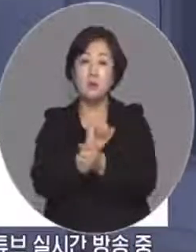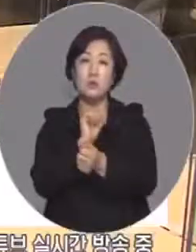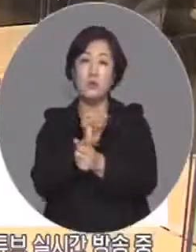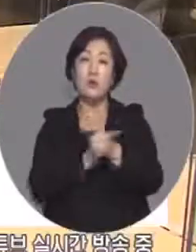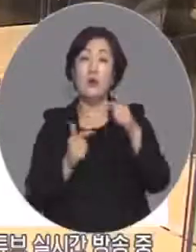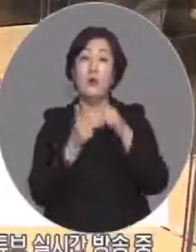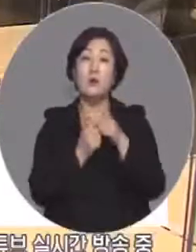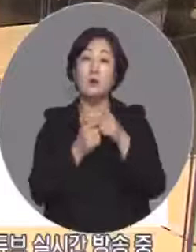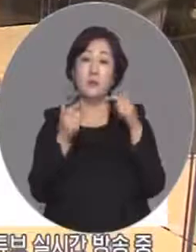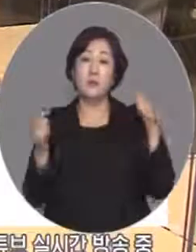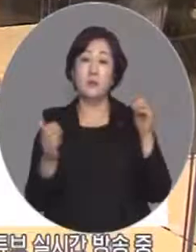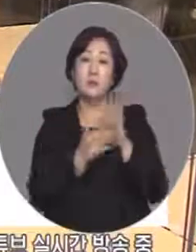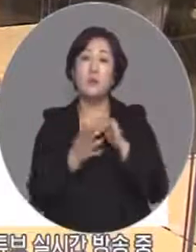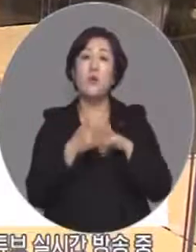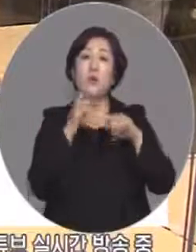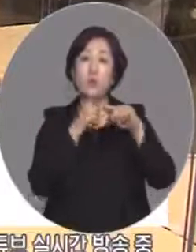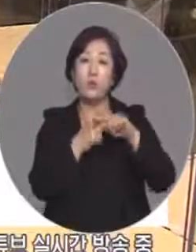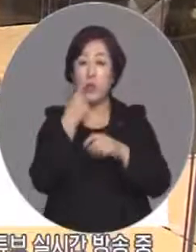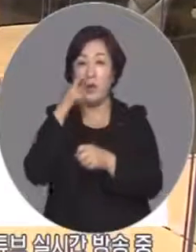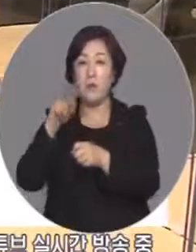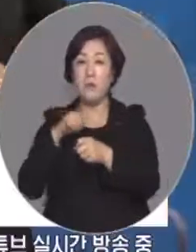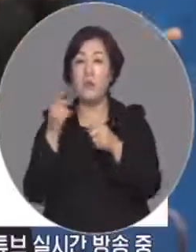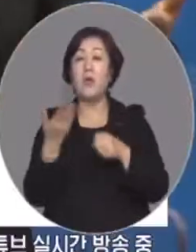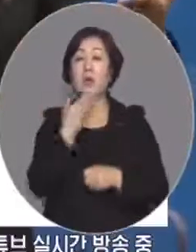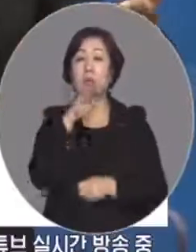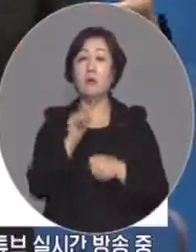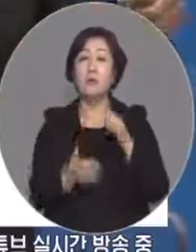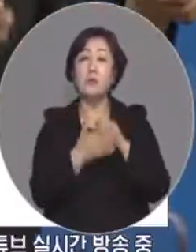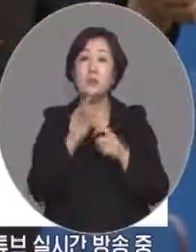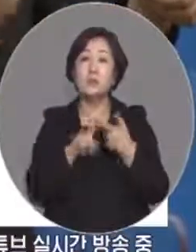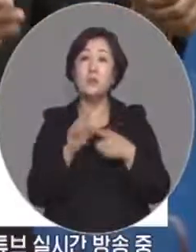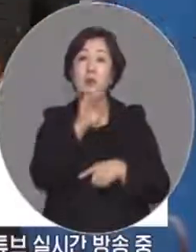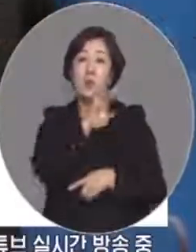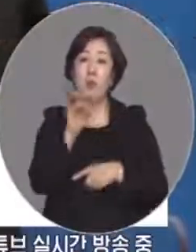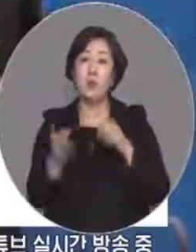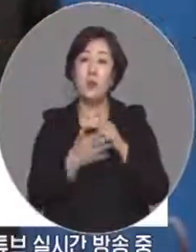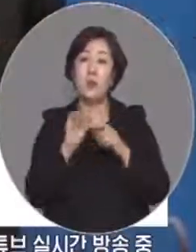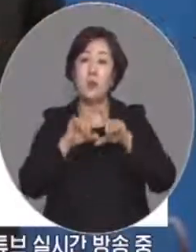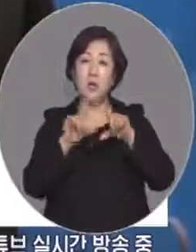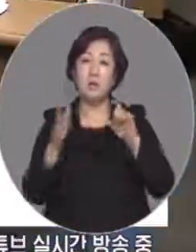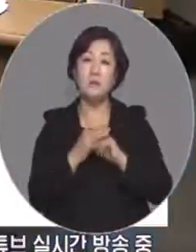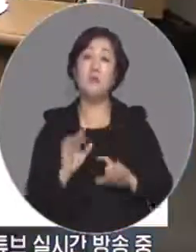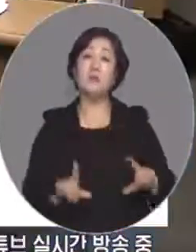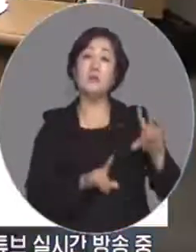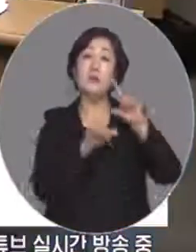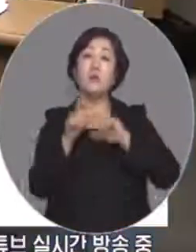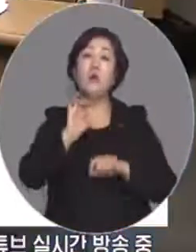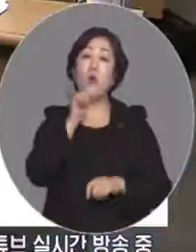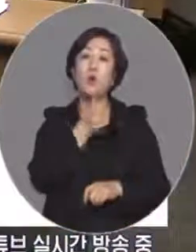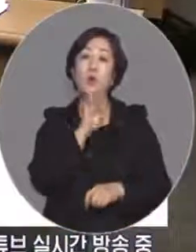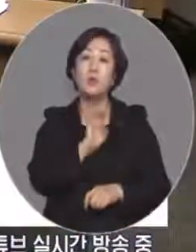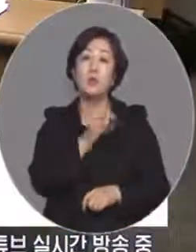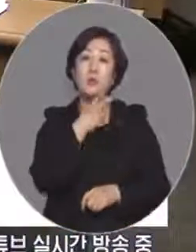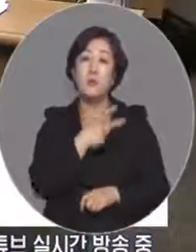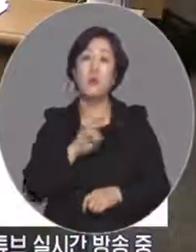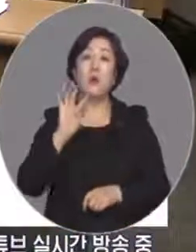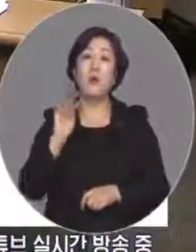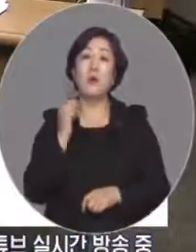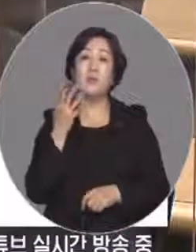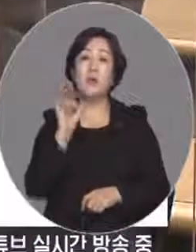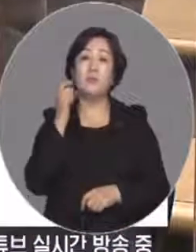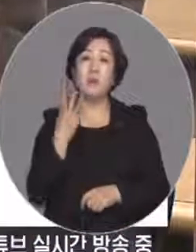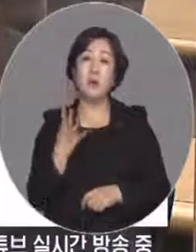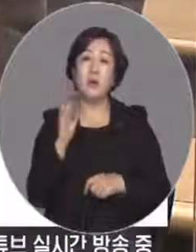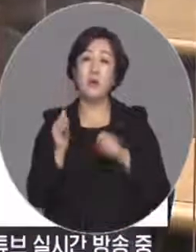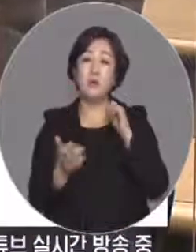나왔습니다. 교회와 카페, 직장과 같은 일상생활에서의 연쇄 감염인데 울산시는 542번과 544번의